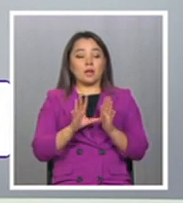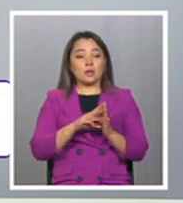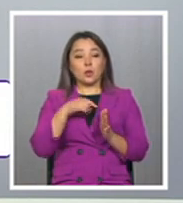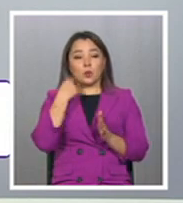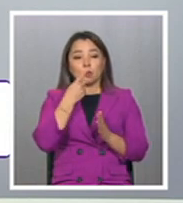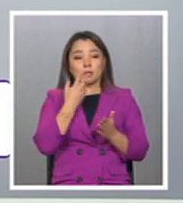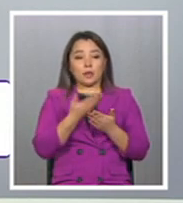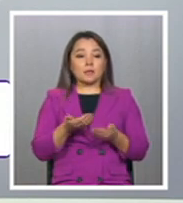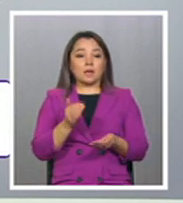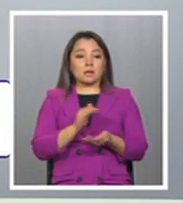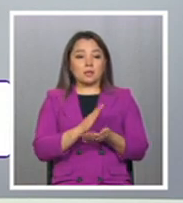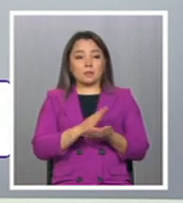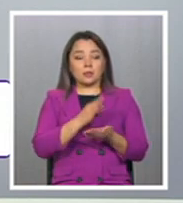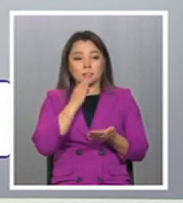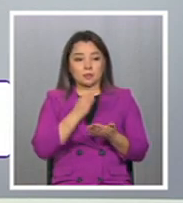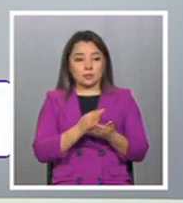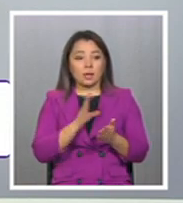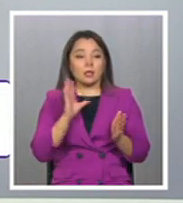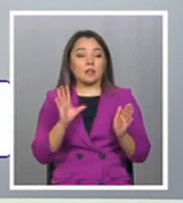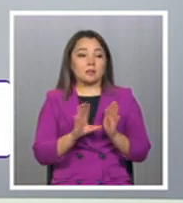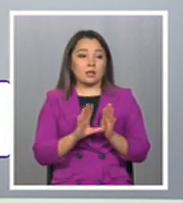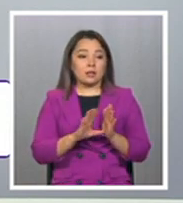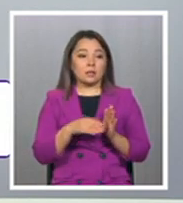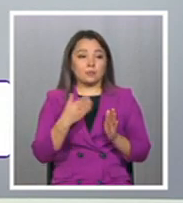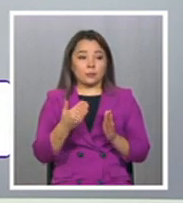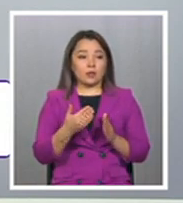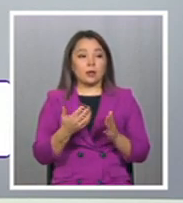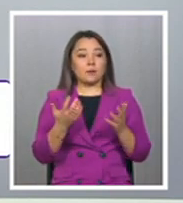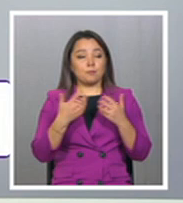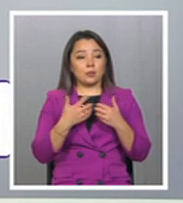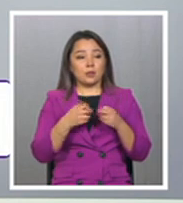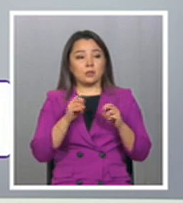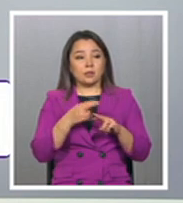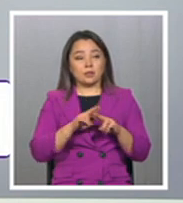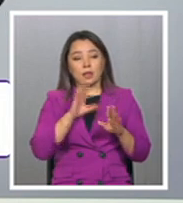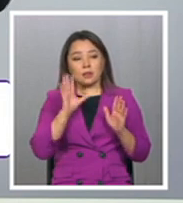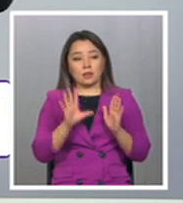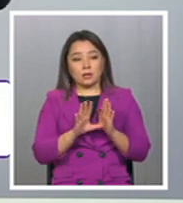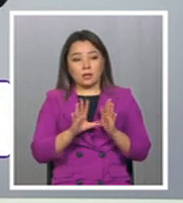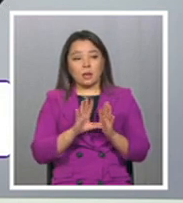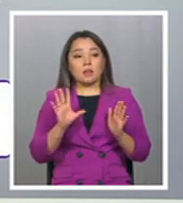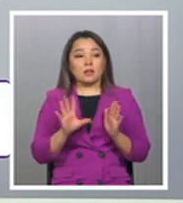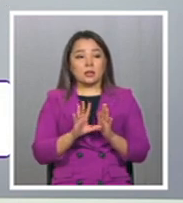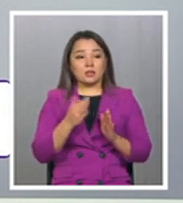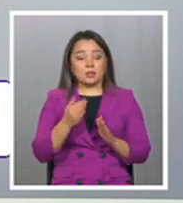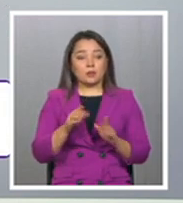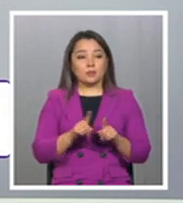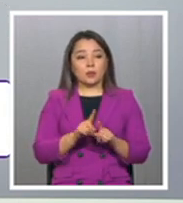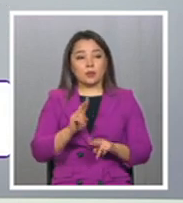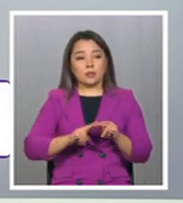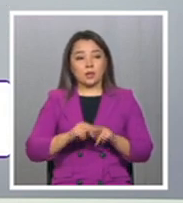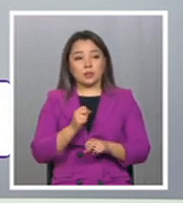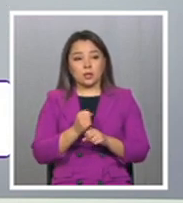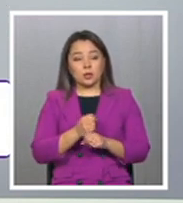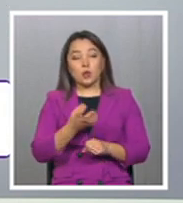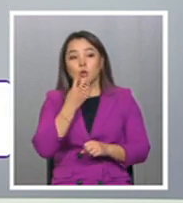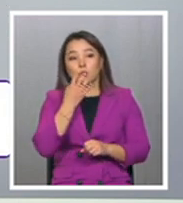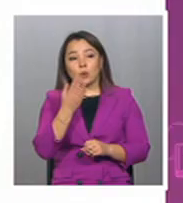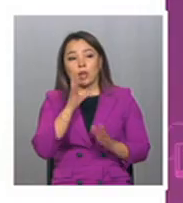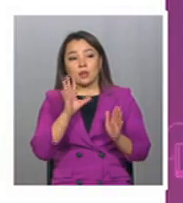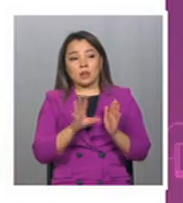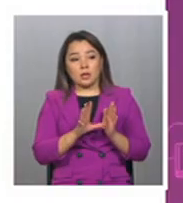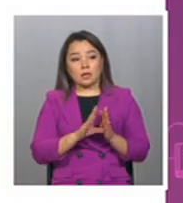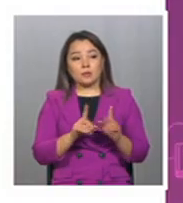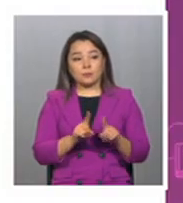түрлерімен таныссақ. Энергияның механикалық энергия, электр энергиясы, жылу